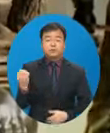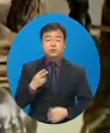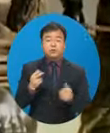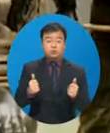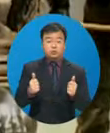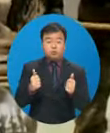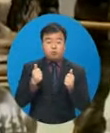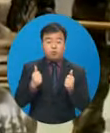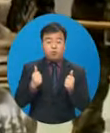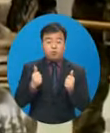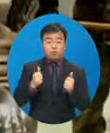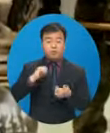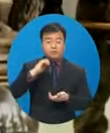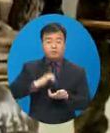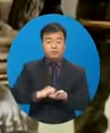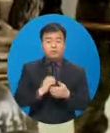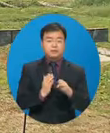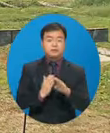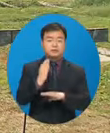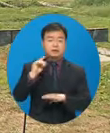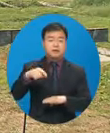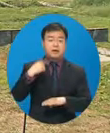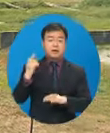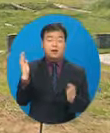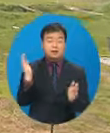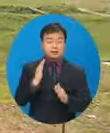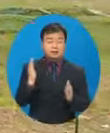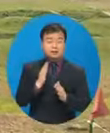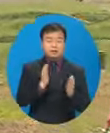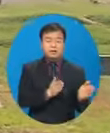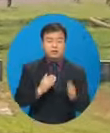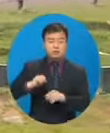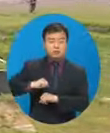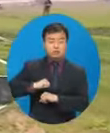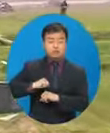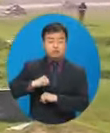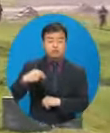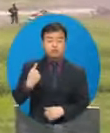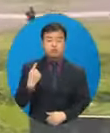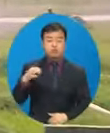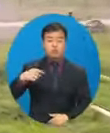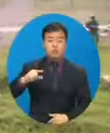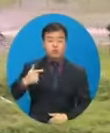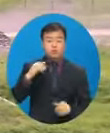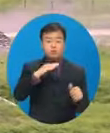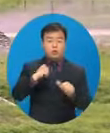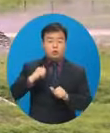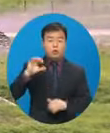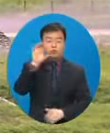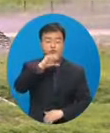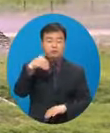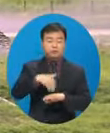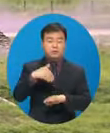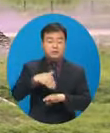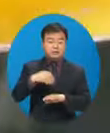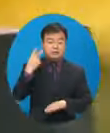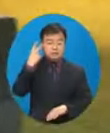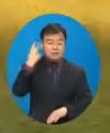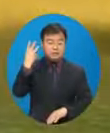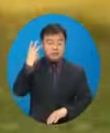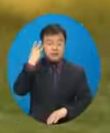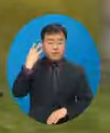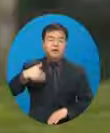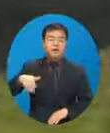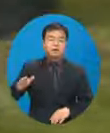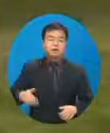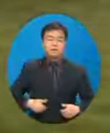지난 남학생들은 지난해부터 예비군 동원 훈련 2박 3일을 의무로 가야 합니다. 학생 예비군에게 주었던 동원 훈련